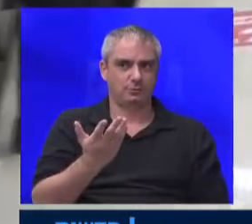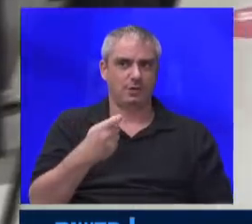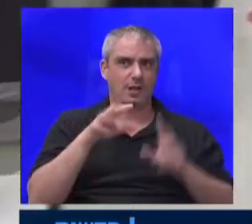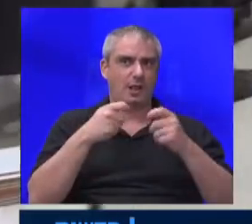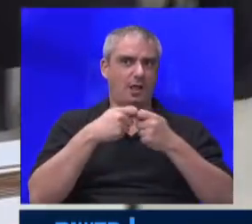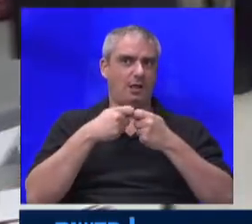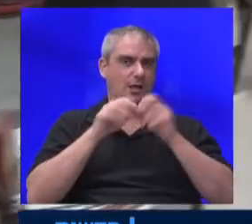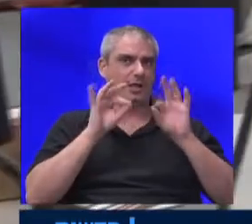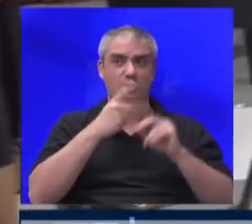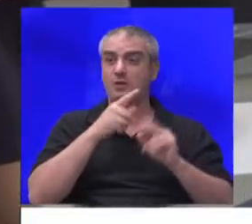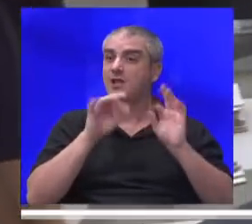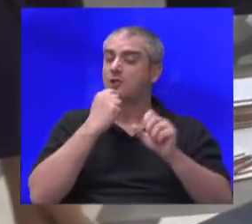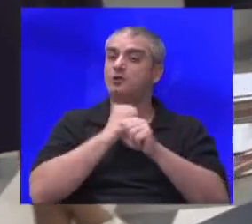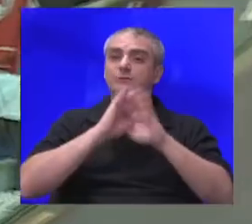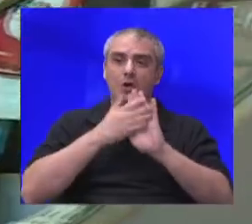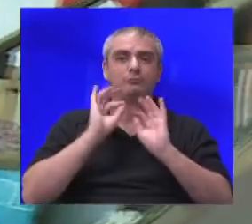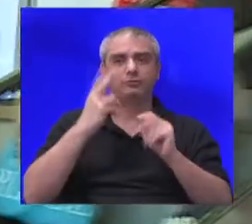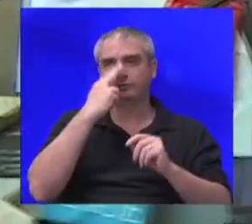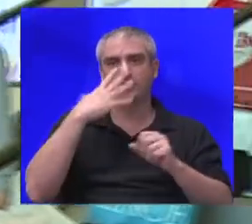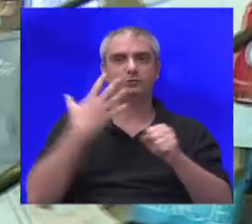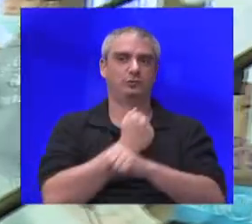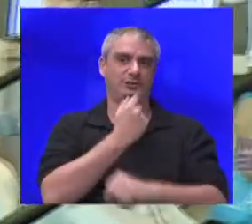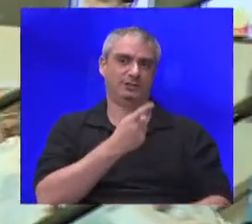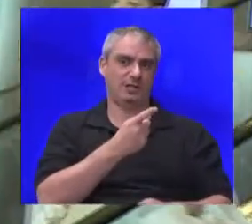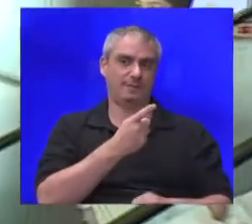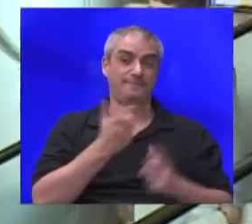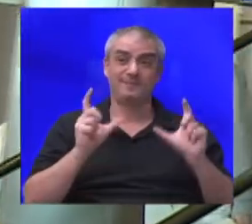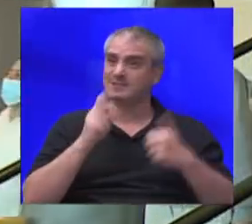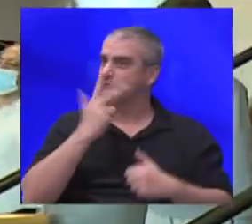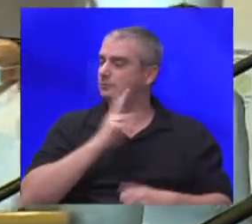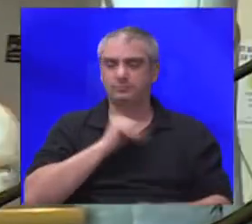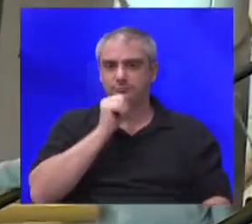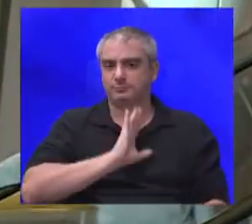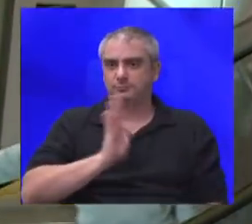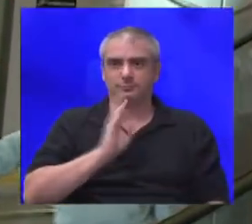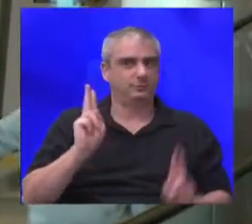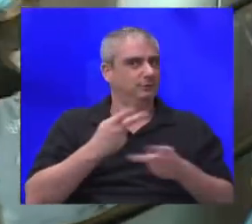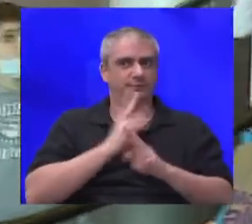בקניונים עושים הכל כדי שהניסוי יצליח. סגר שלישי לא בא מבחינתם בחשבון.